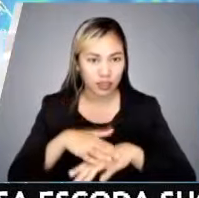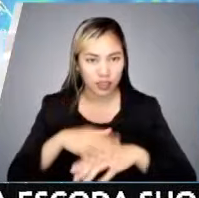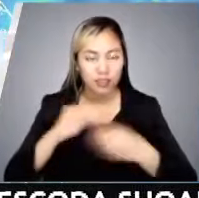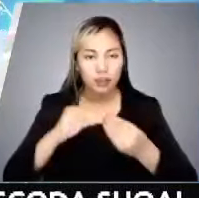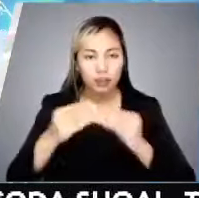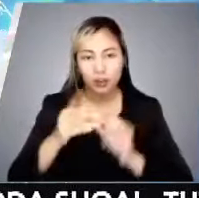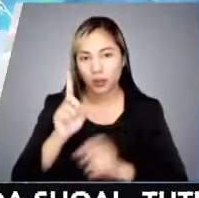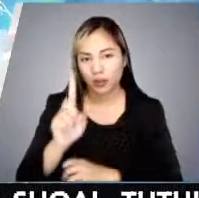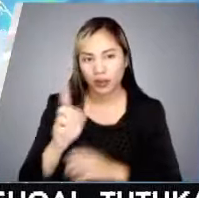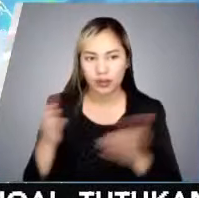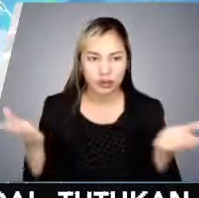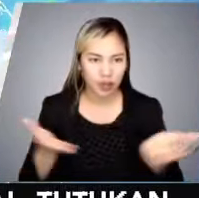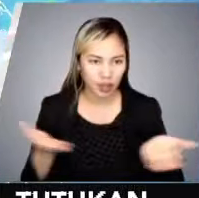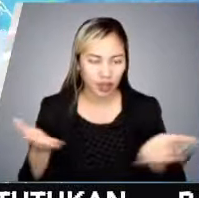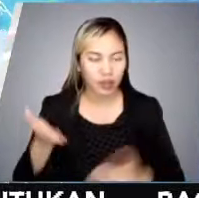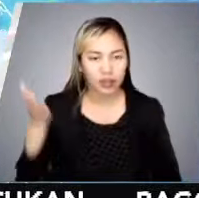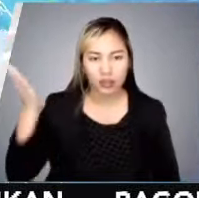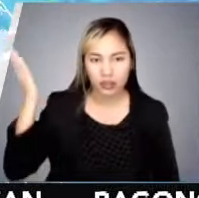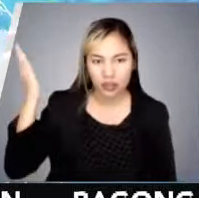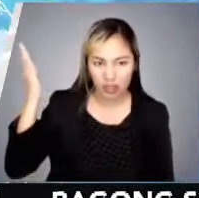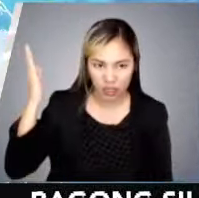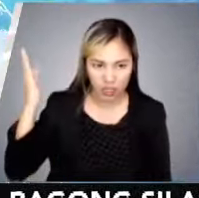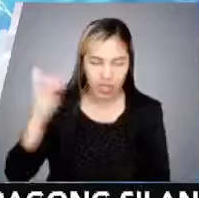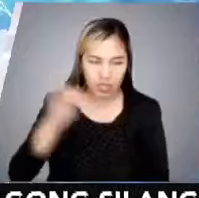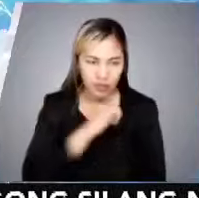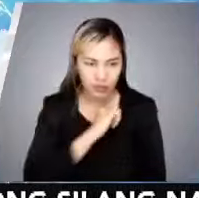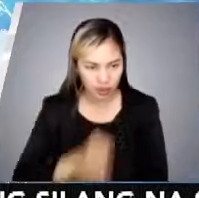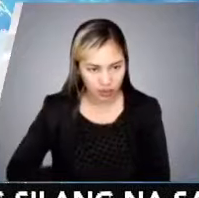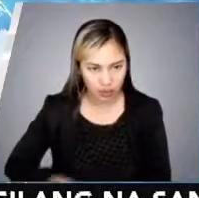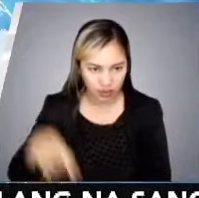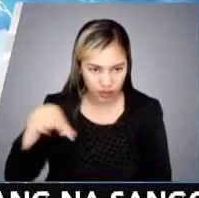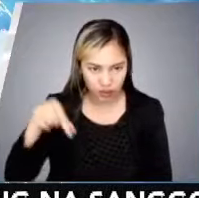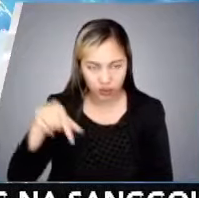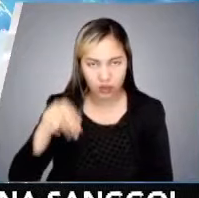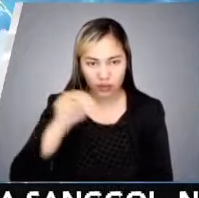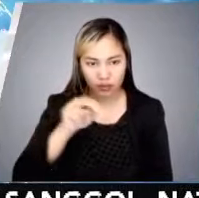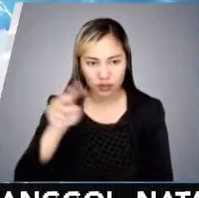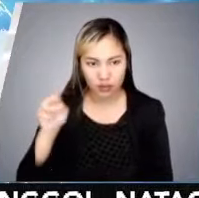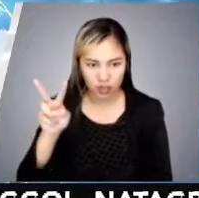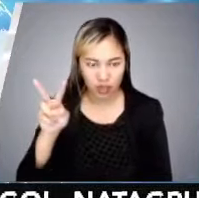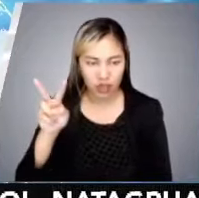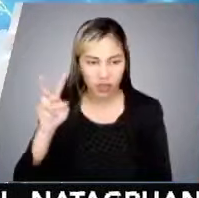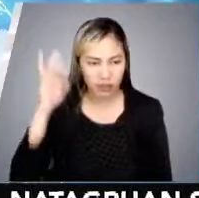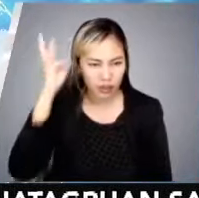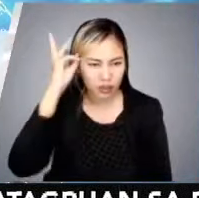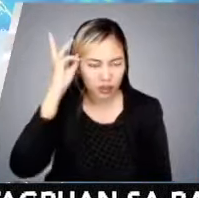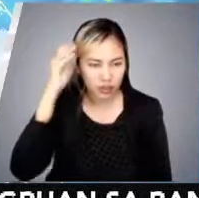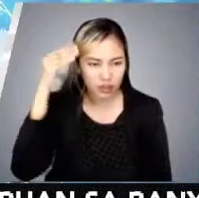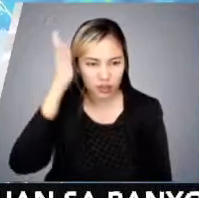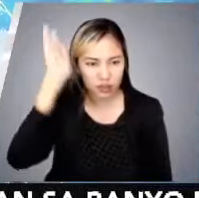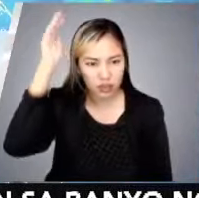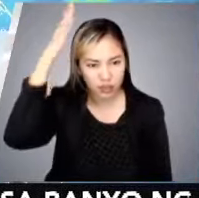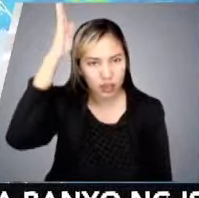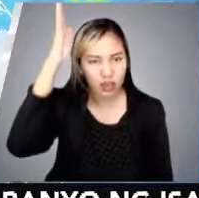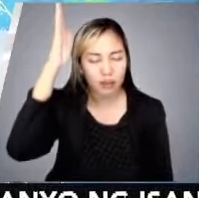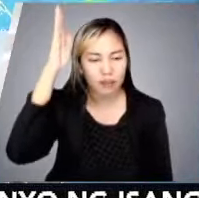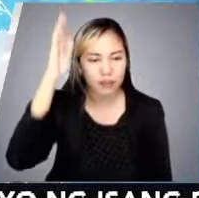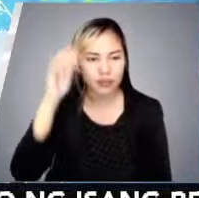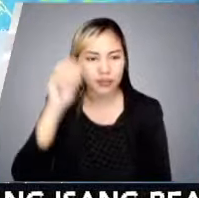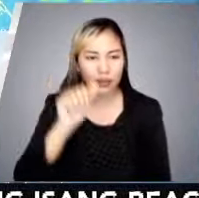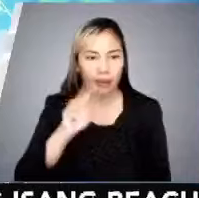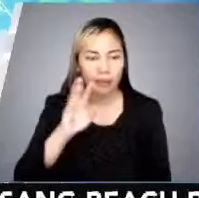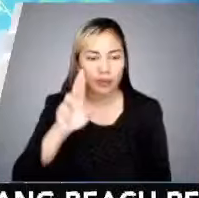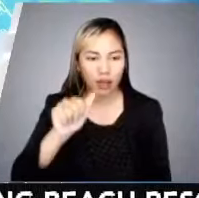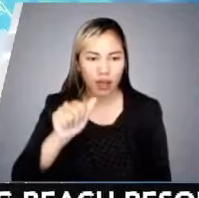Cagayan kasama ang Babuyan Islands, Isabela, Quirino, Nueva Vizcaya, Apayao, Kalinga, Abra, Ifugao,